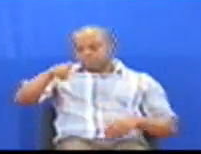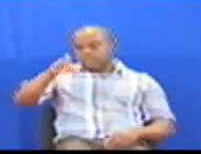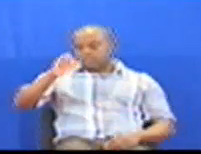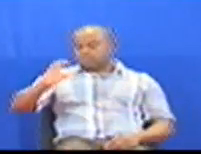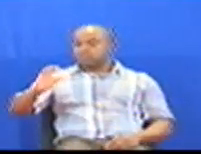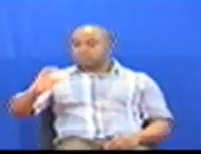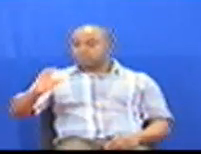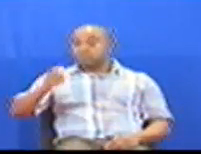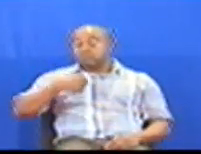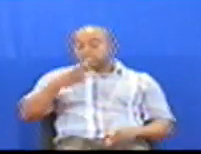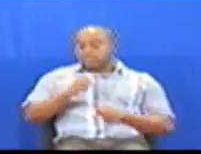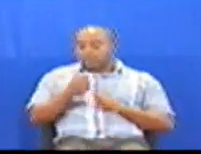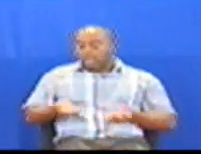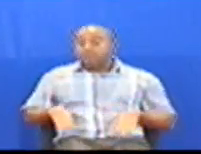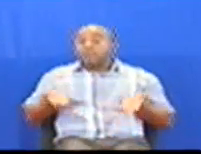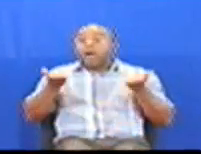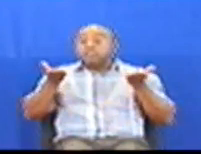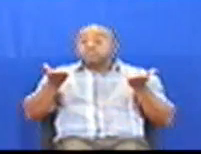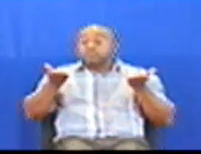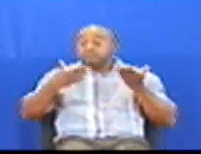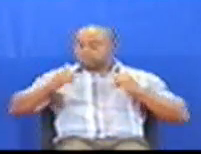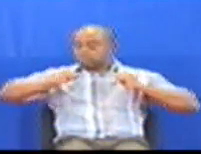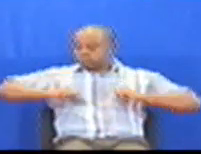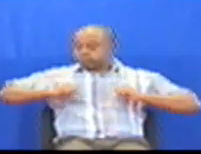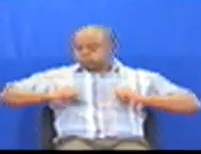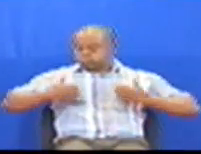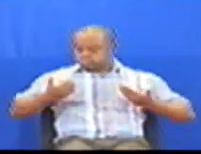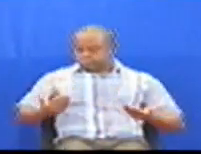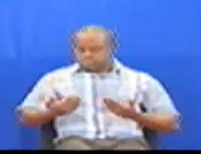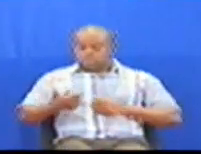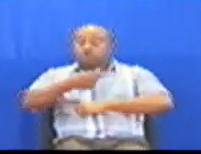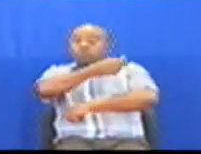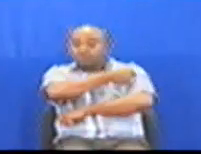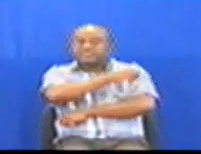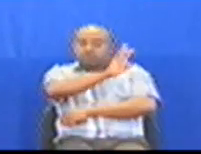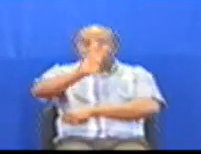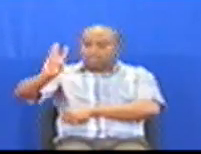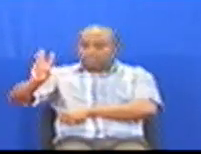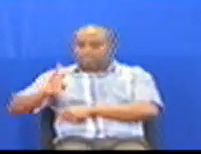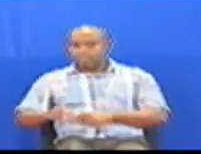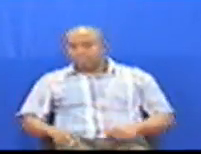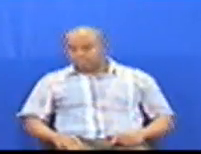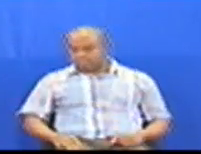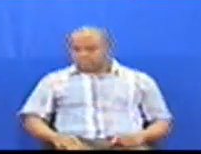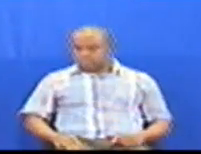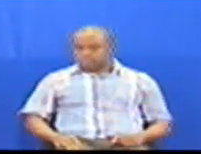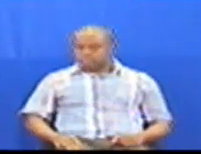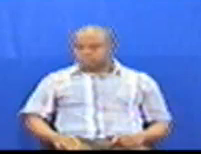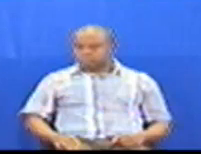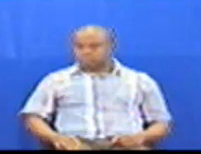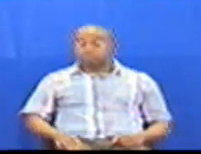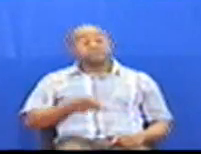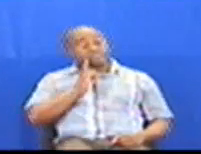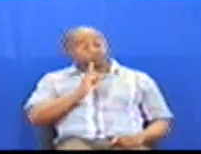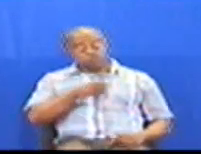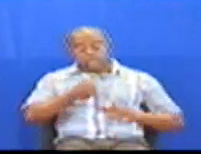nilipata bahati ya kutembelea baadhi ya hospitali wilaya ambao serikali ilitoa shilingi bilioni 1 na milioni 500. Moja changamoto ambayo